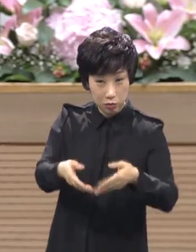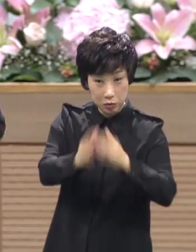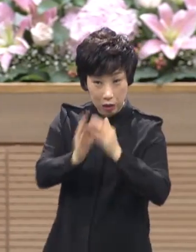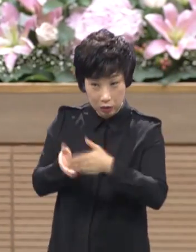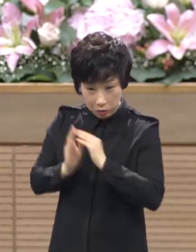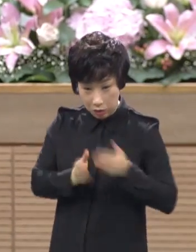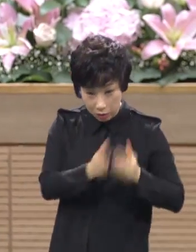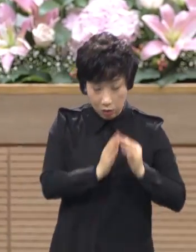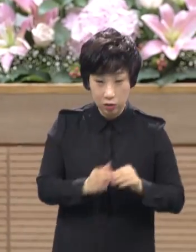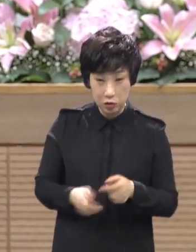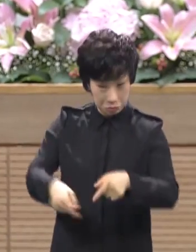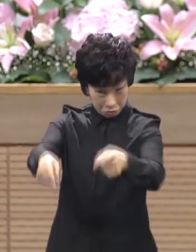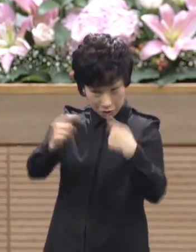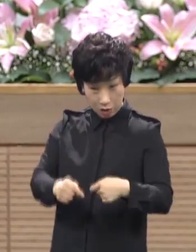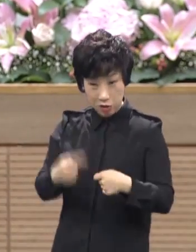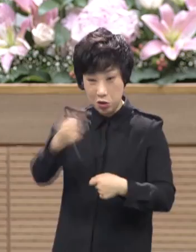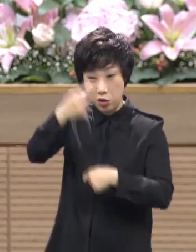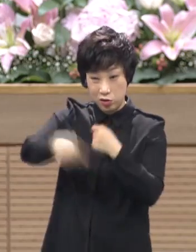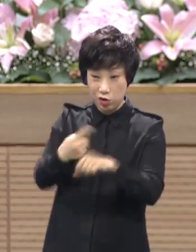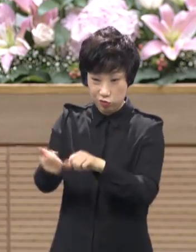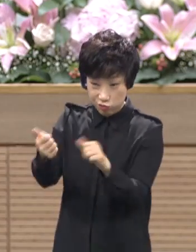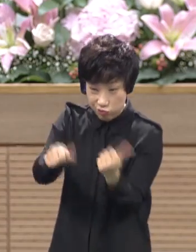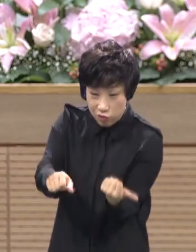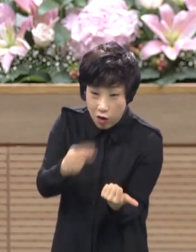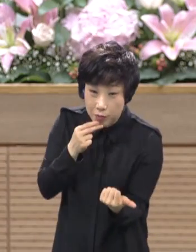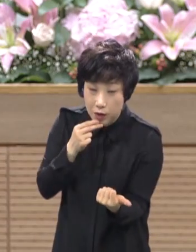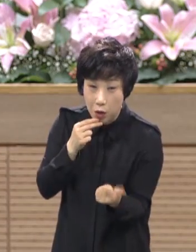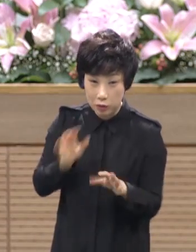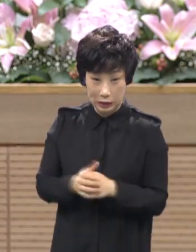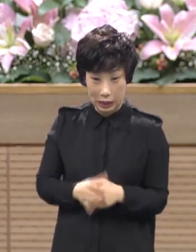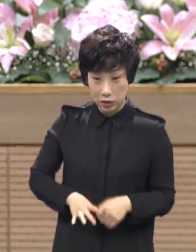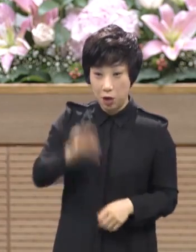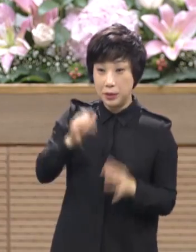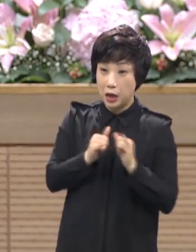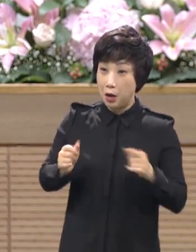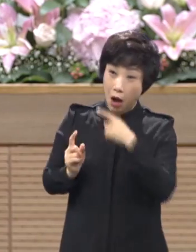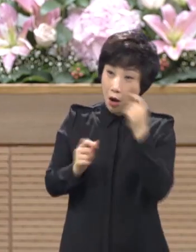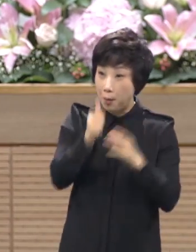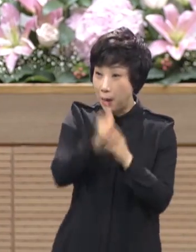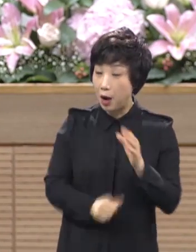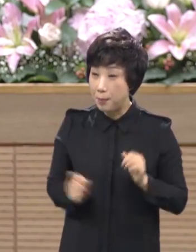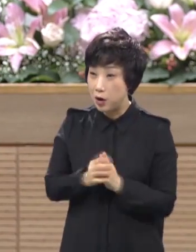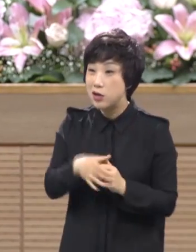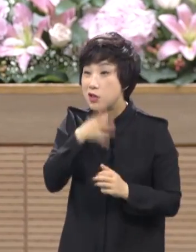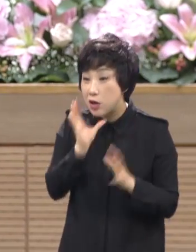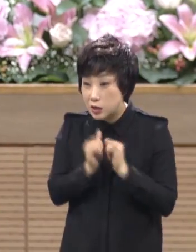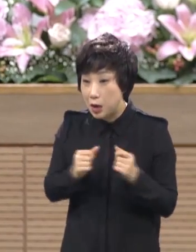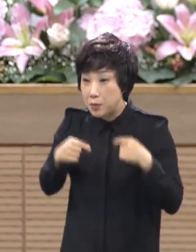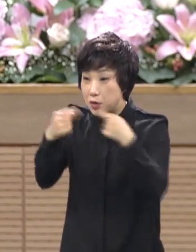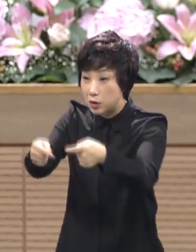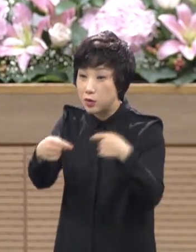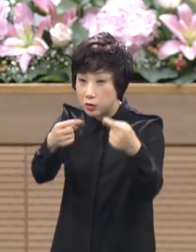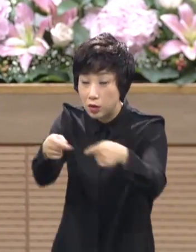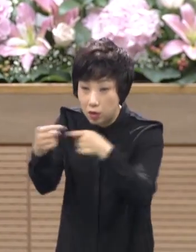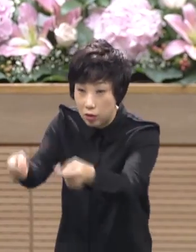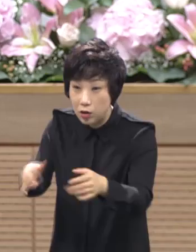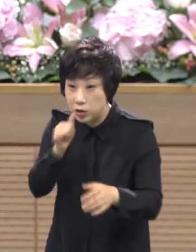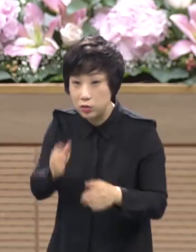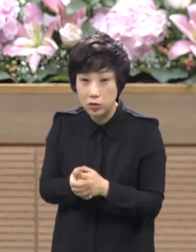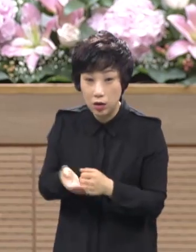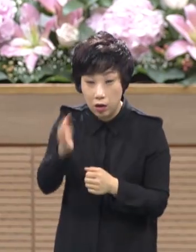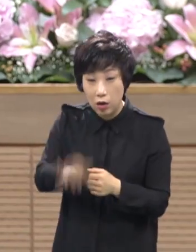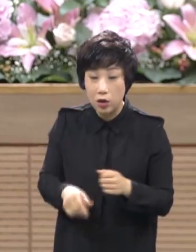죽는다. 근데 처음에 노인네들이랑 다 들어갔는데 노인네들이 퍽퍽